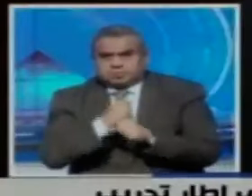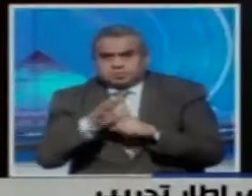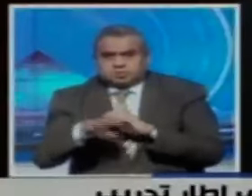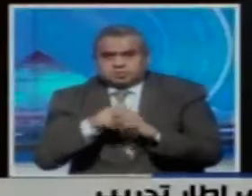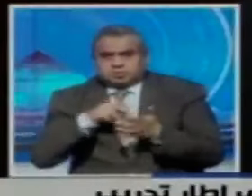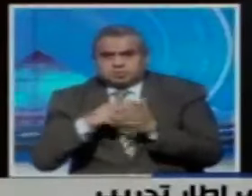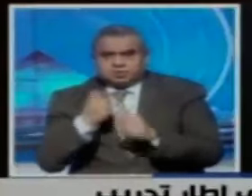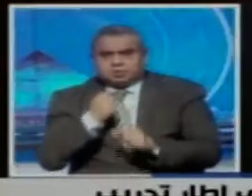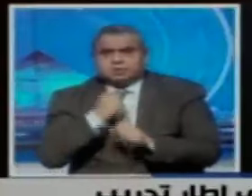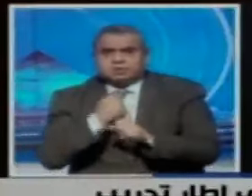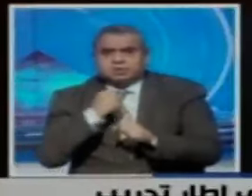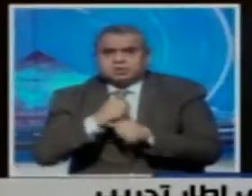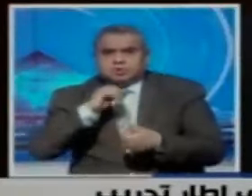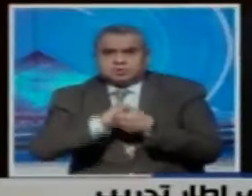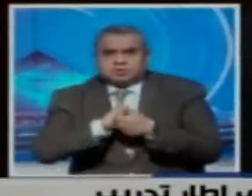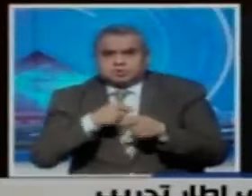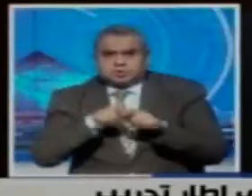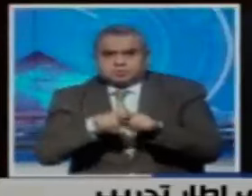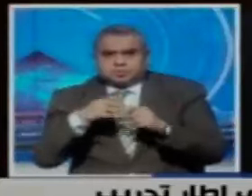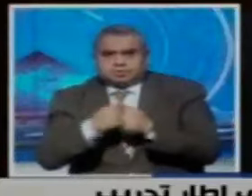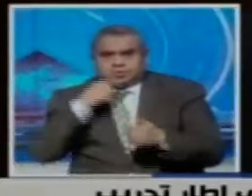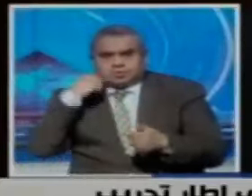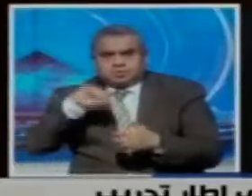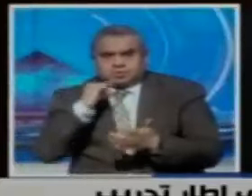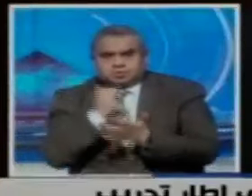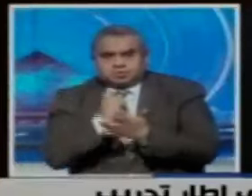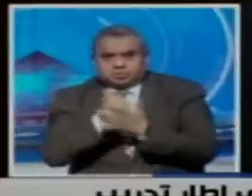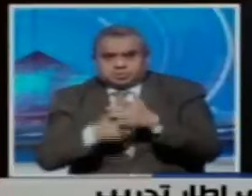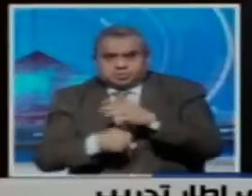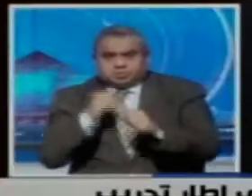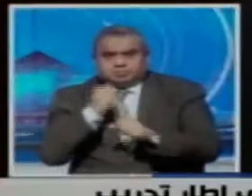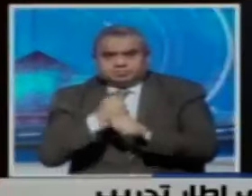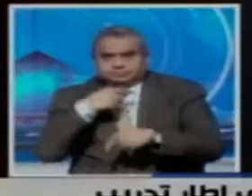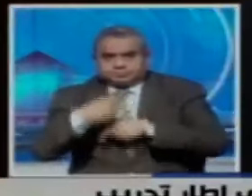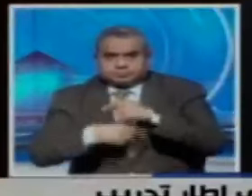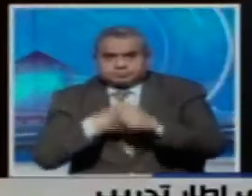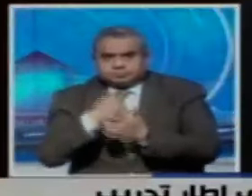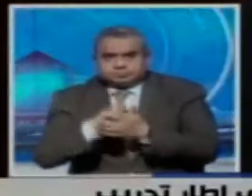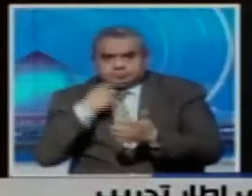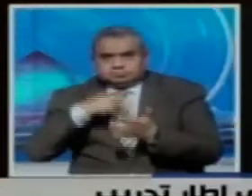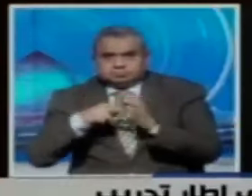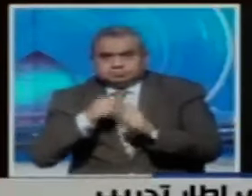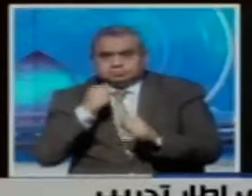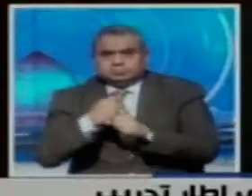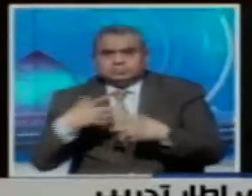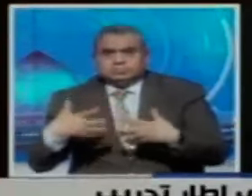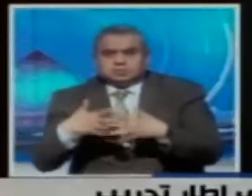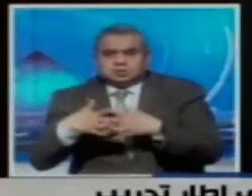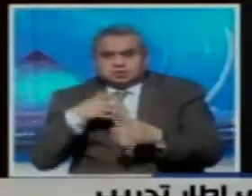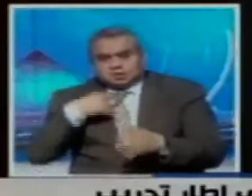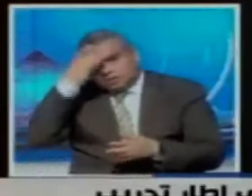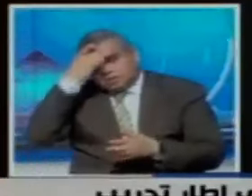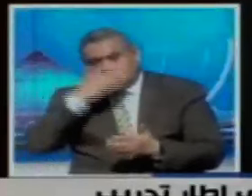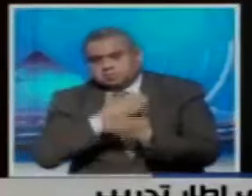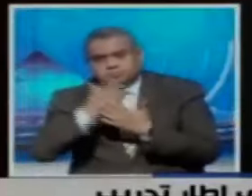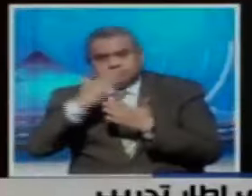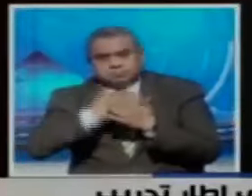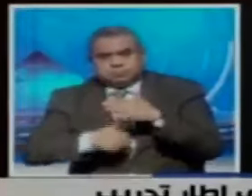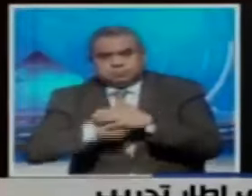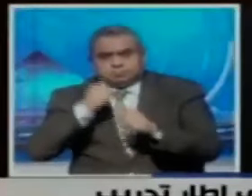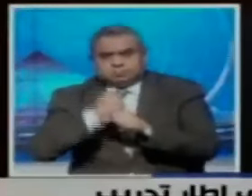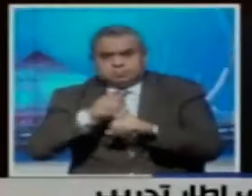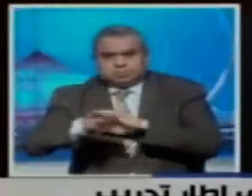سهل، بيتعمل استبيان الأول يقول أنت محتاج تكشف ولا لأ، وبعد كده كل حاجة بتتعمل فيها مجاني، ولا قدر الله لو في مرض بيتم تشخيصه وعلاجه